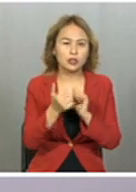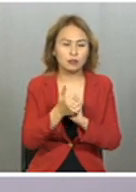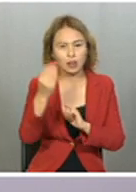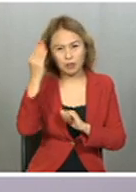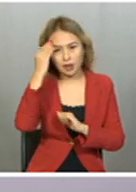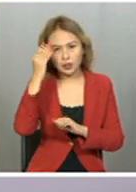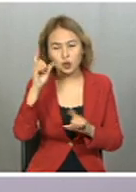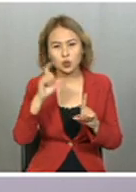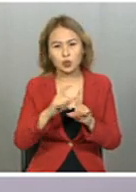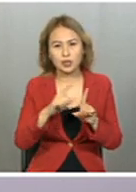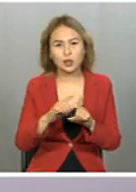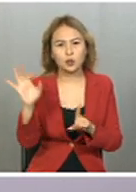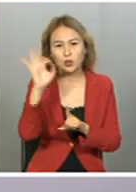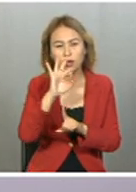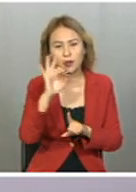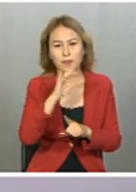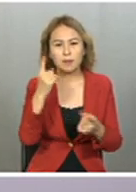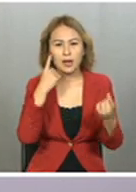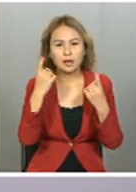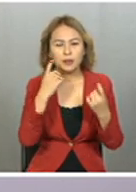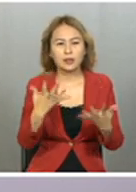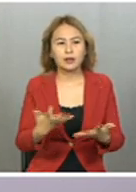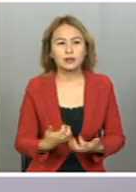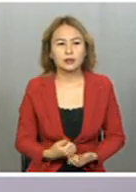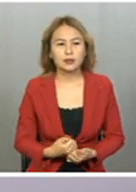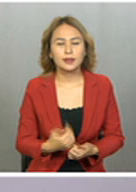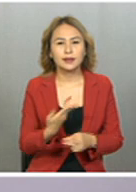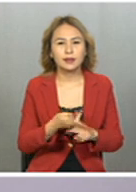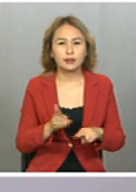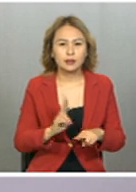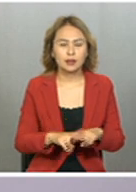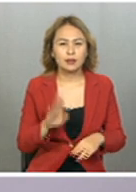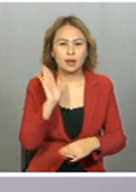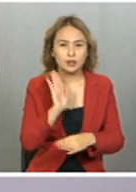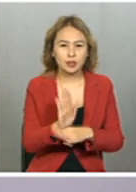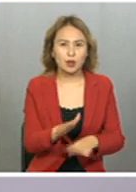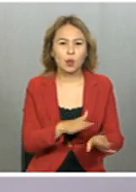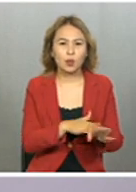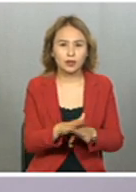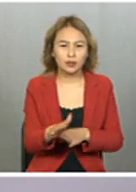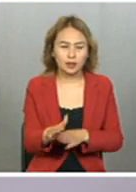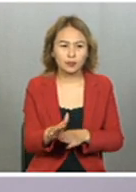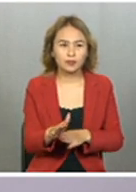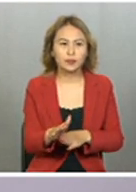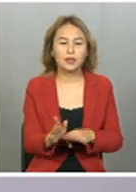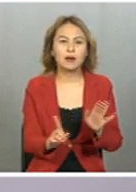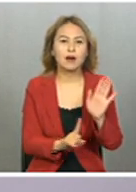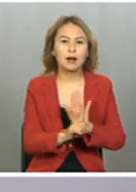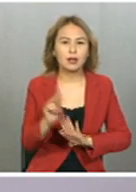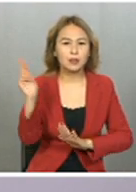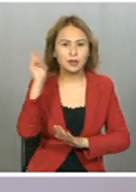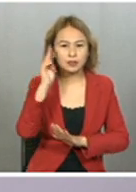сөздер туралы біраз мәлімет алдық. Енді тапсырмалар орындап, алған білімімізді